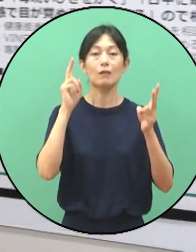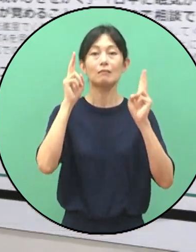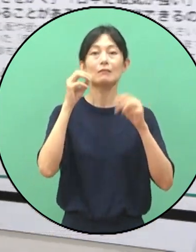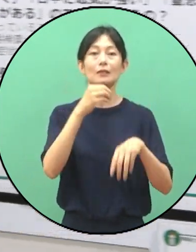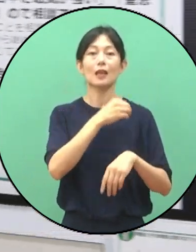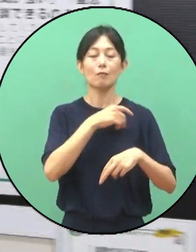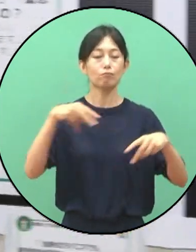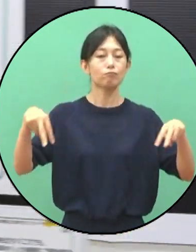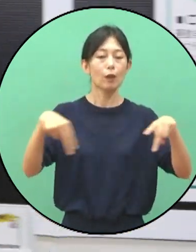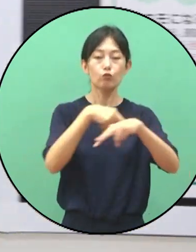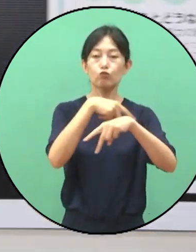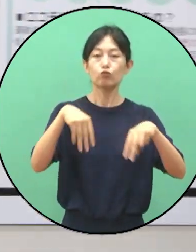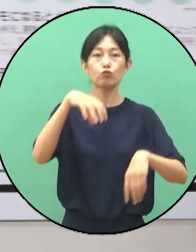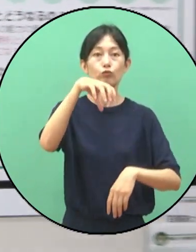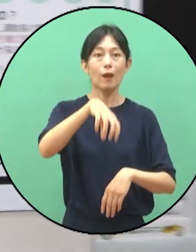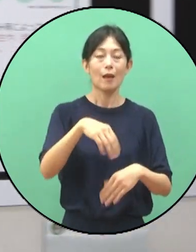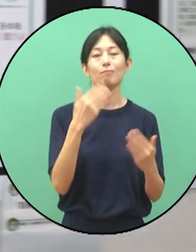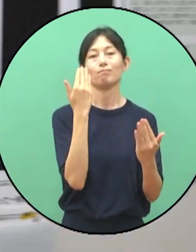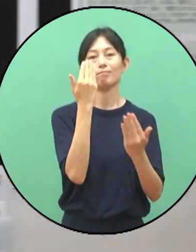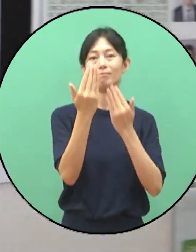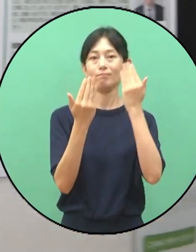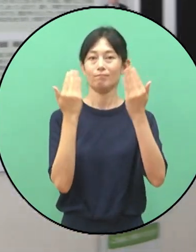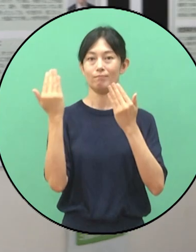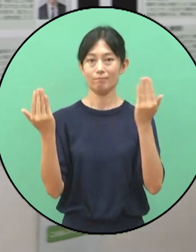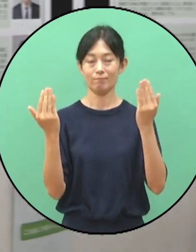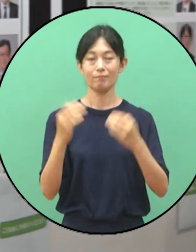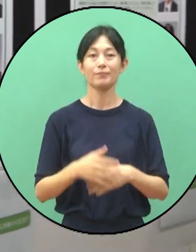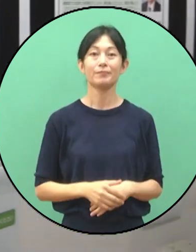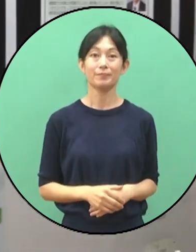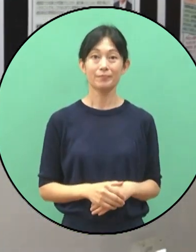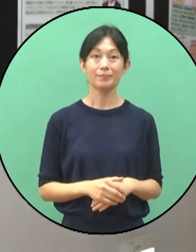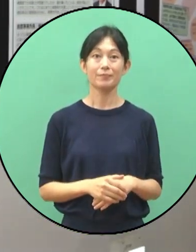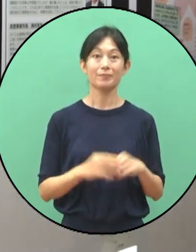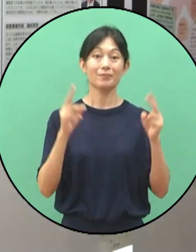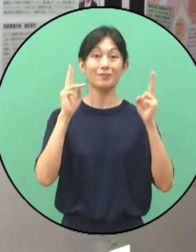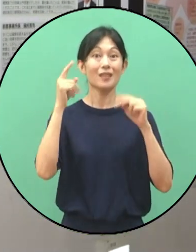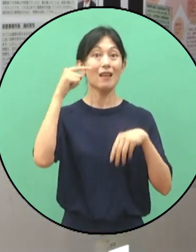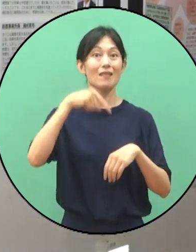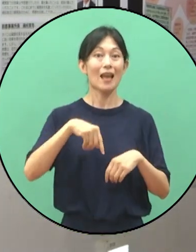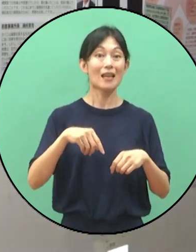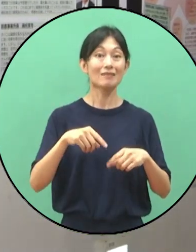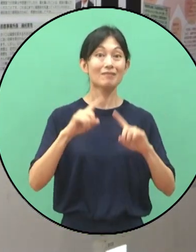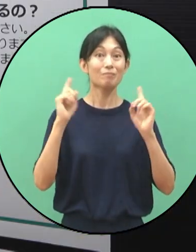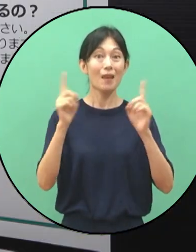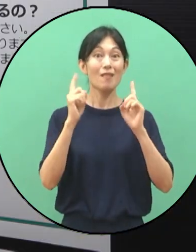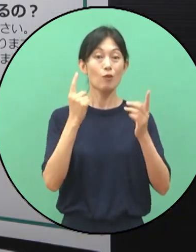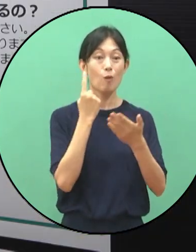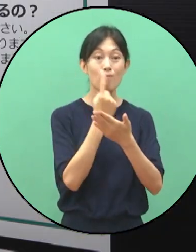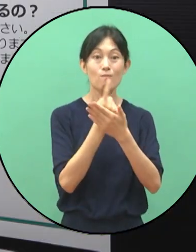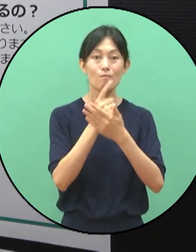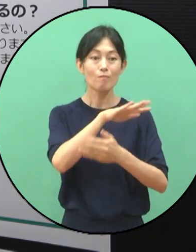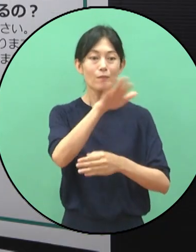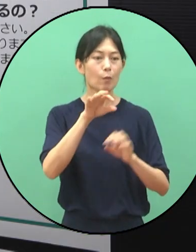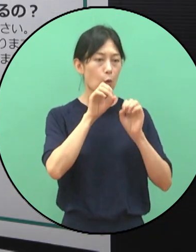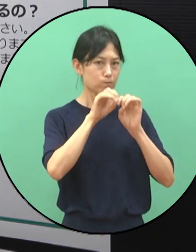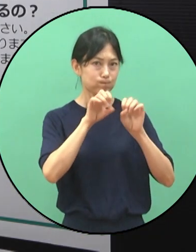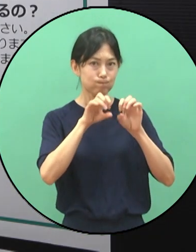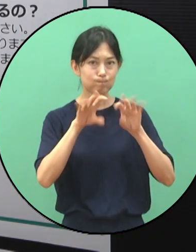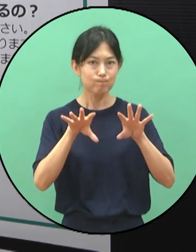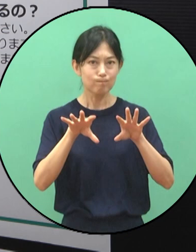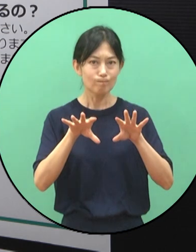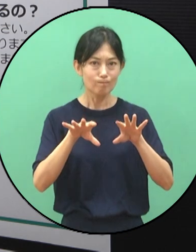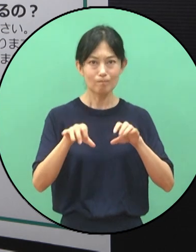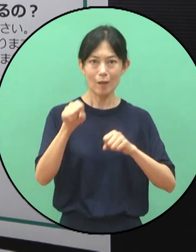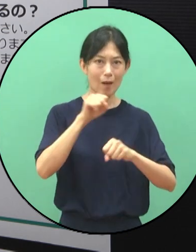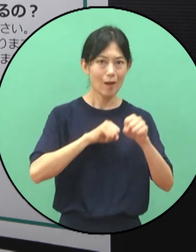食堂近くの廊下に掲示しているほか、社内のイベントなどの参加者にも広く伝え、健康経営に取り組ん